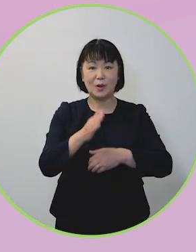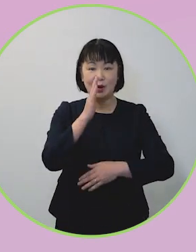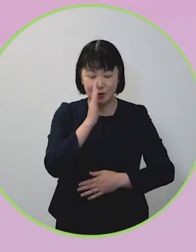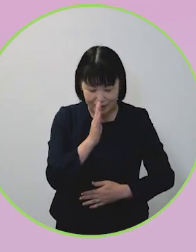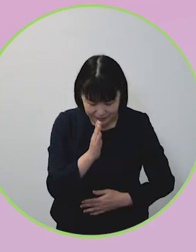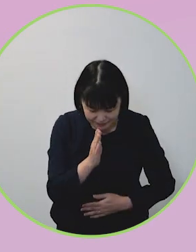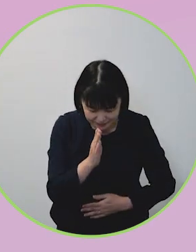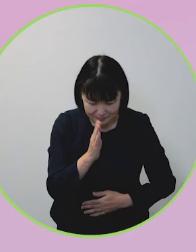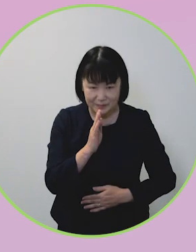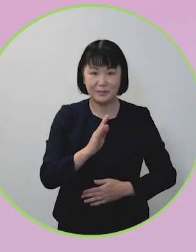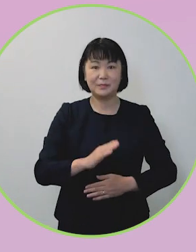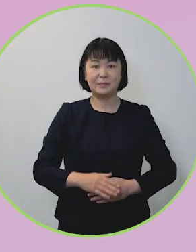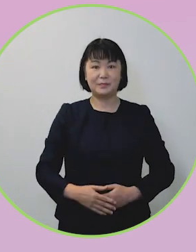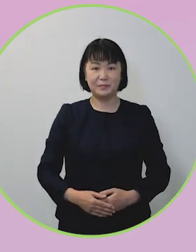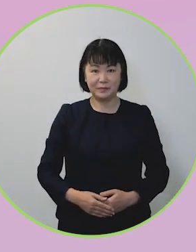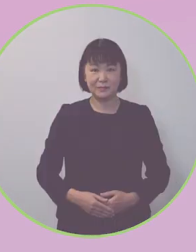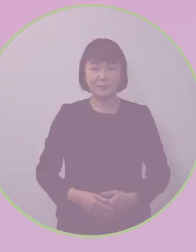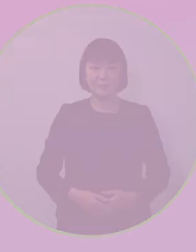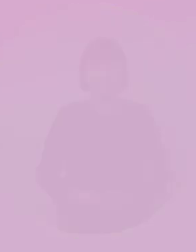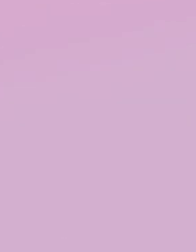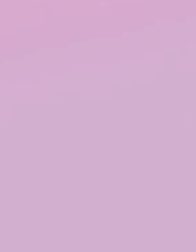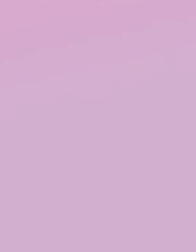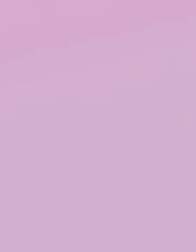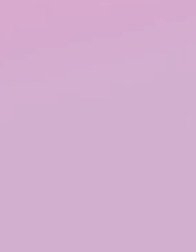お願いします